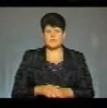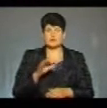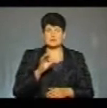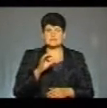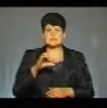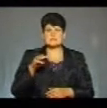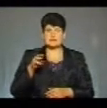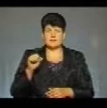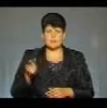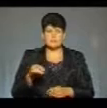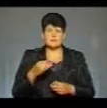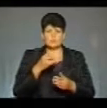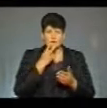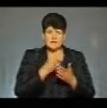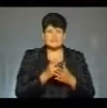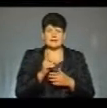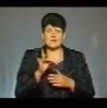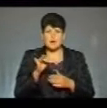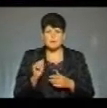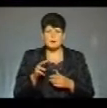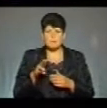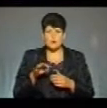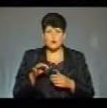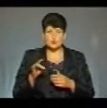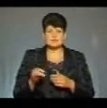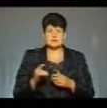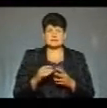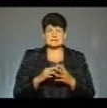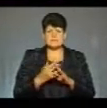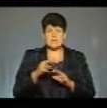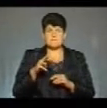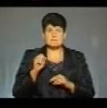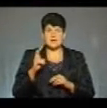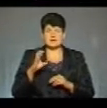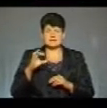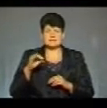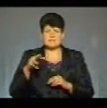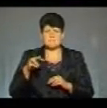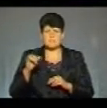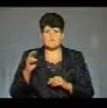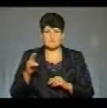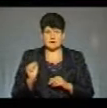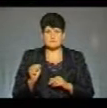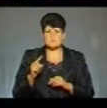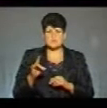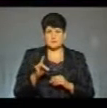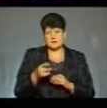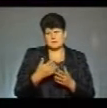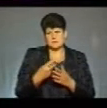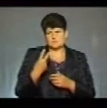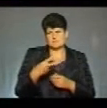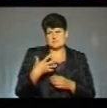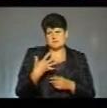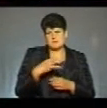Олександр Сталенний показує краби та молюски з кар'єру у селі Максимівка Збаразького району. Каже, їм близько 20-25